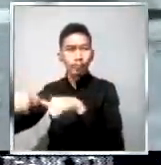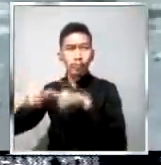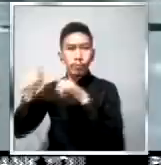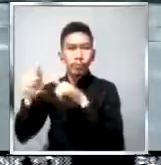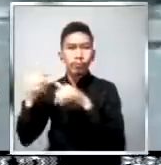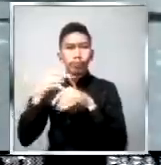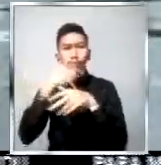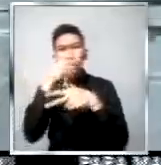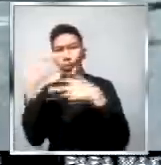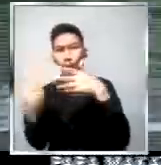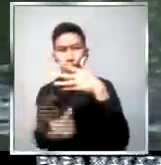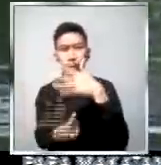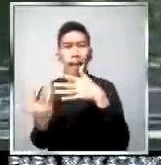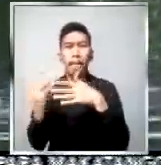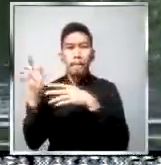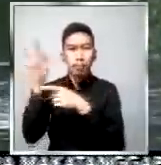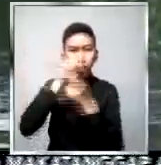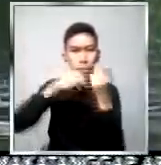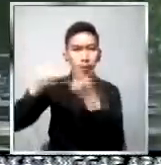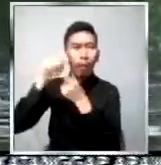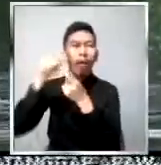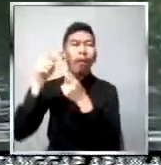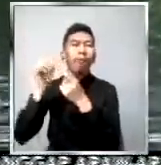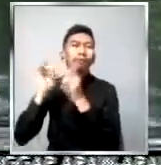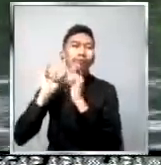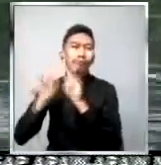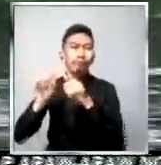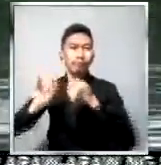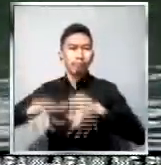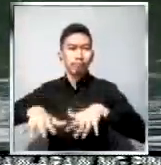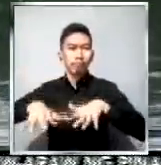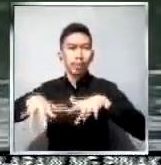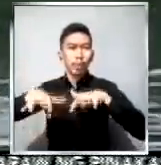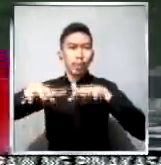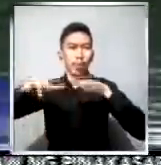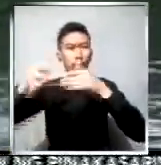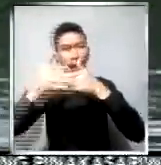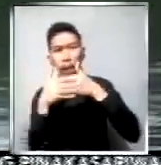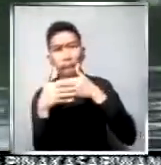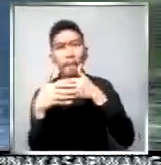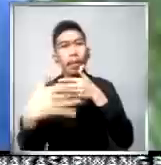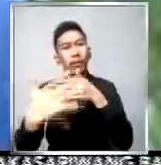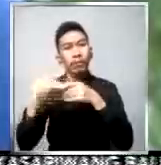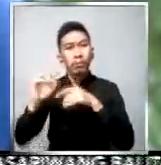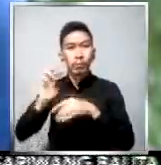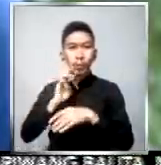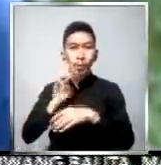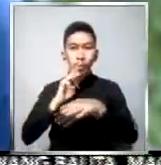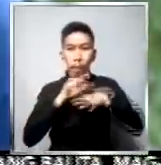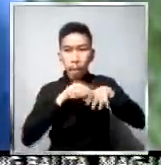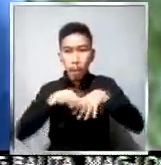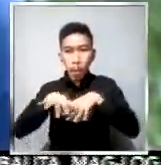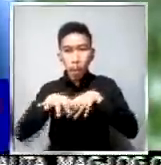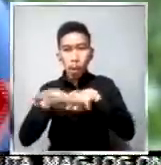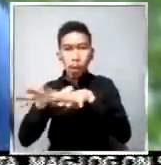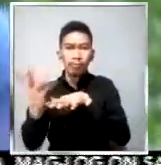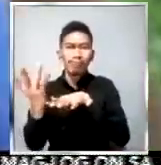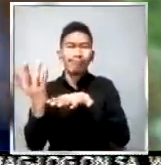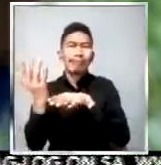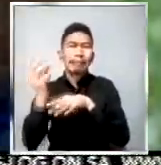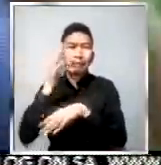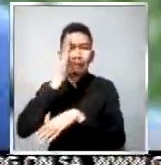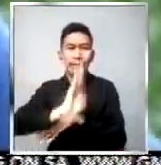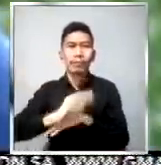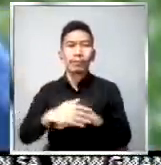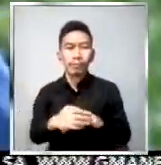para humupa ang baha. Wala raw kasing maayos sa daluyan ng tubig sa lugar. Halos hindi na kami nakakater sa bahay namin. Lagi na